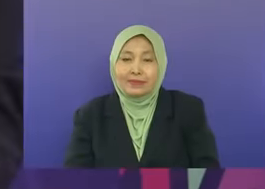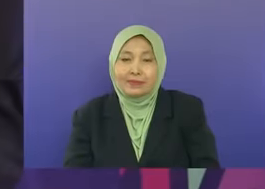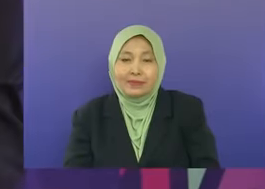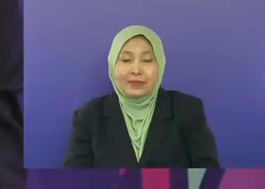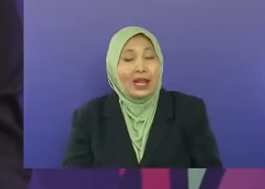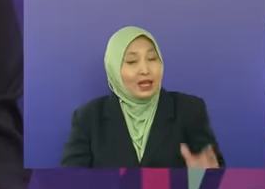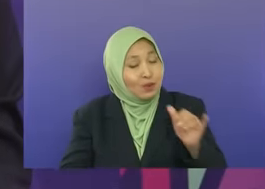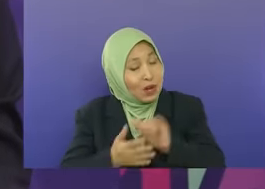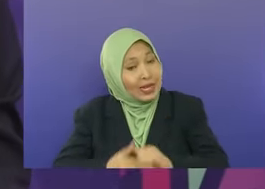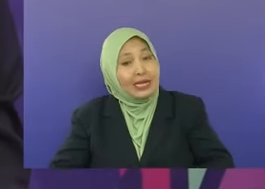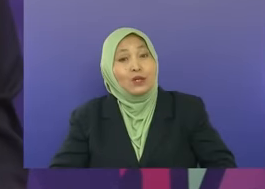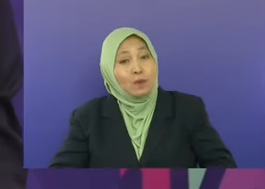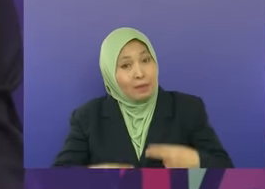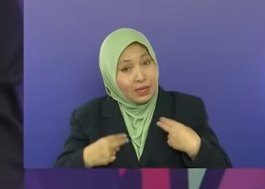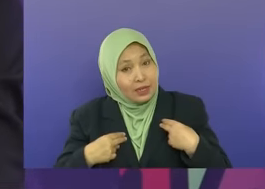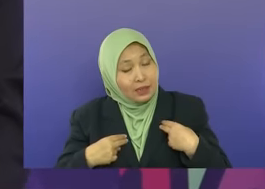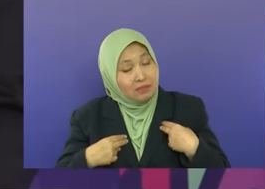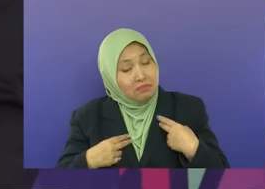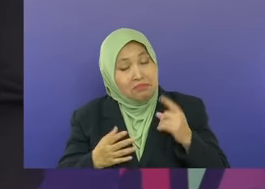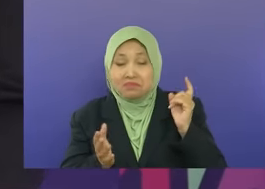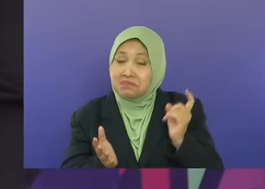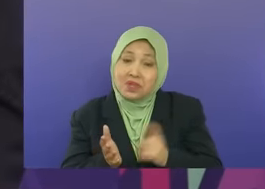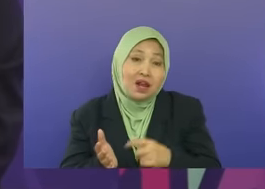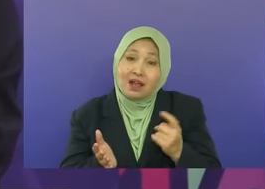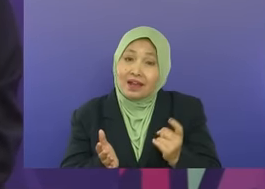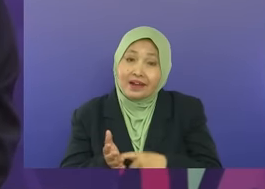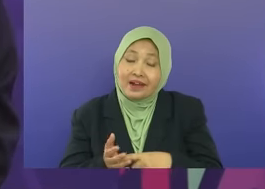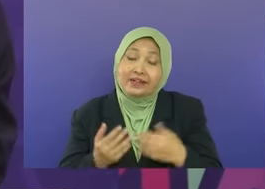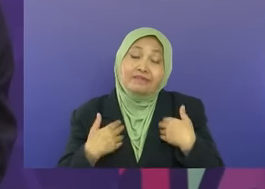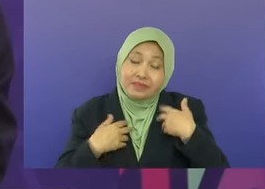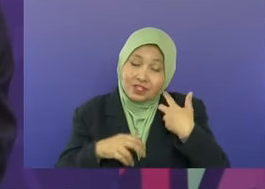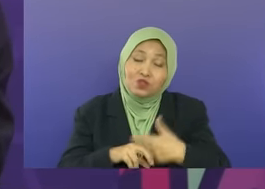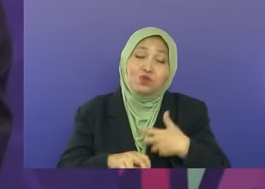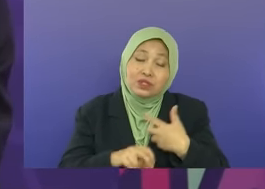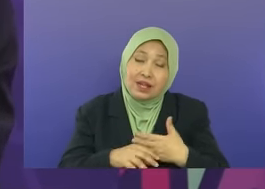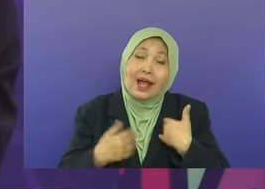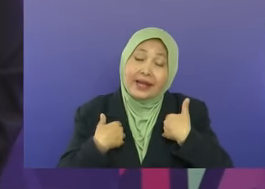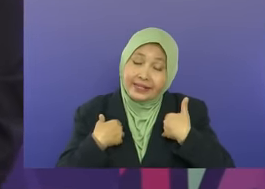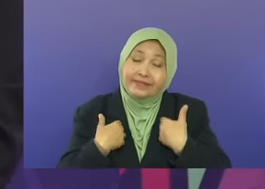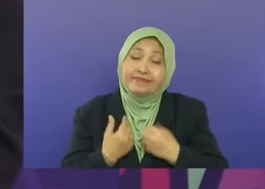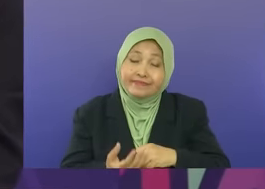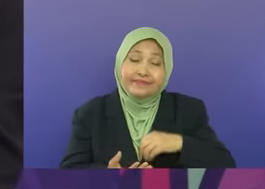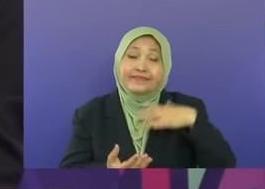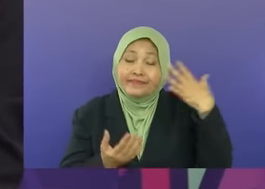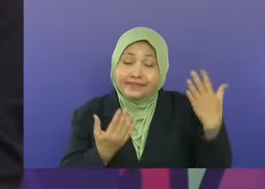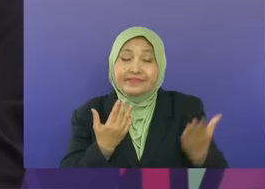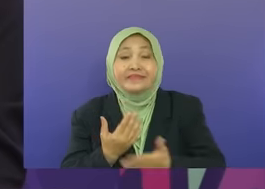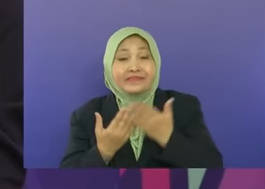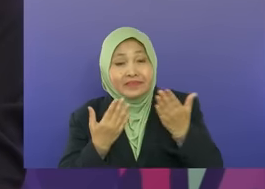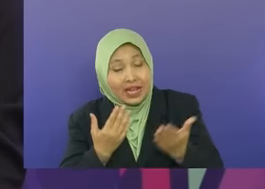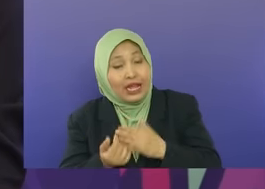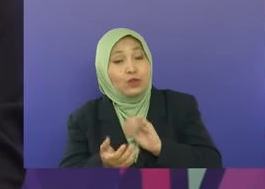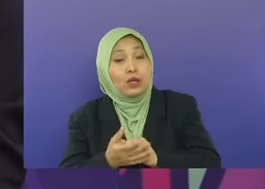Itulah kehidupan kadang-kadang ada susah ada senang ya itulah yang akan menguatkan kita dan